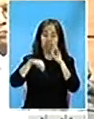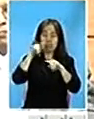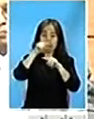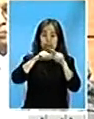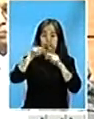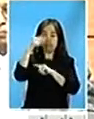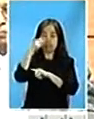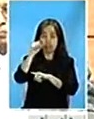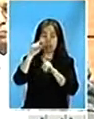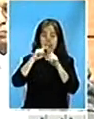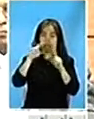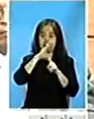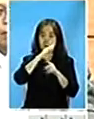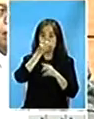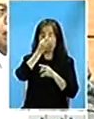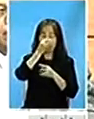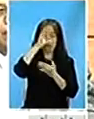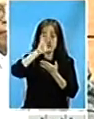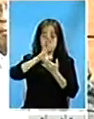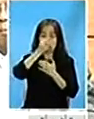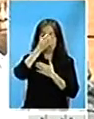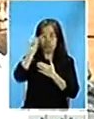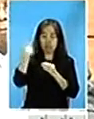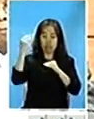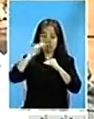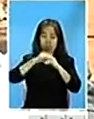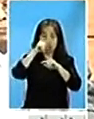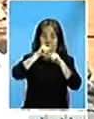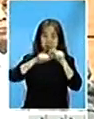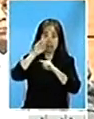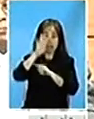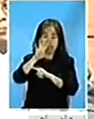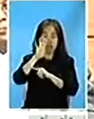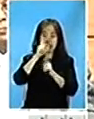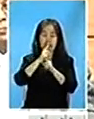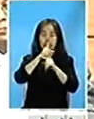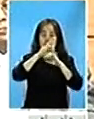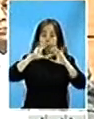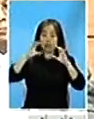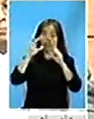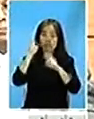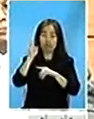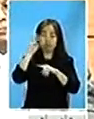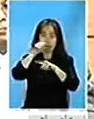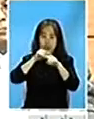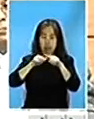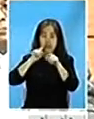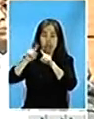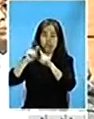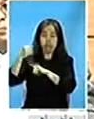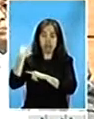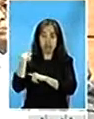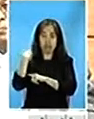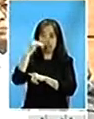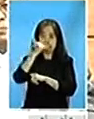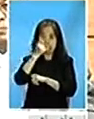ครับแต่ถ้าอัตราดอกเบี้ยเพิ่มจาก 4% ซึ่งเป็นอัตราดอกเบี้ยเฉลี่ยของรัฐบาลเป็น 6% หรือสูงกว่านั้นสัดส่วน